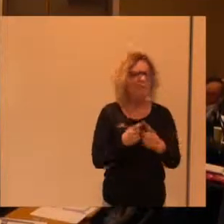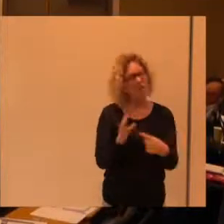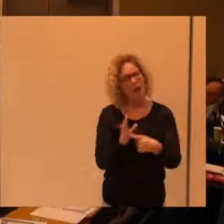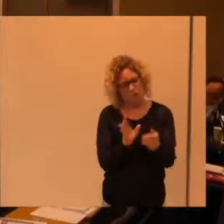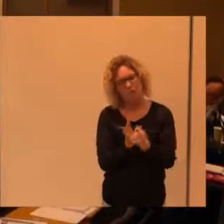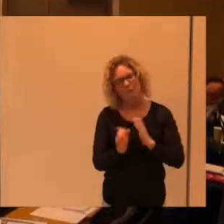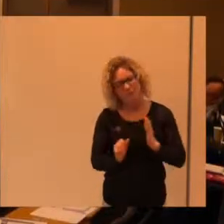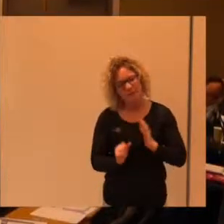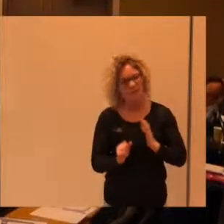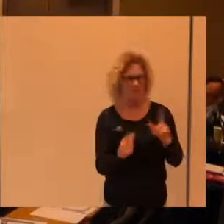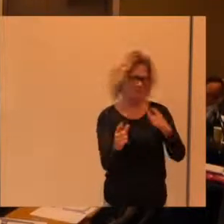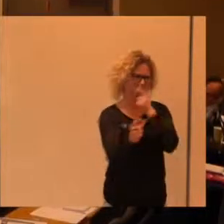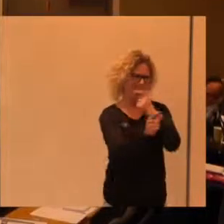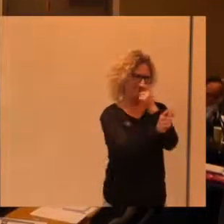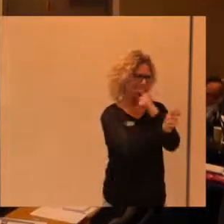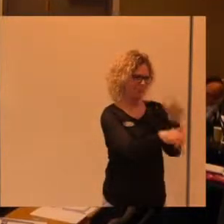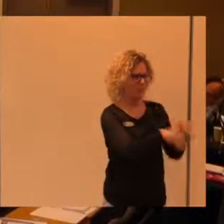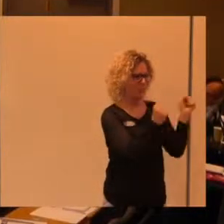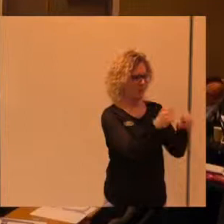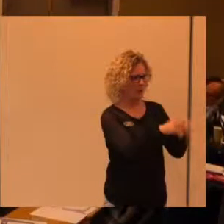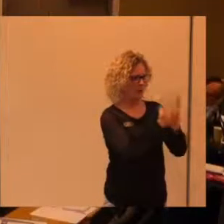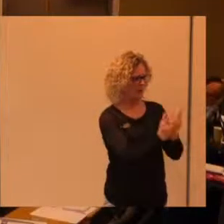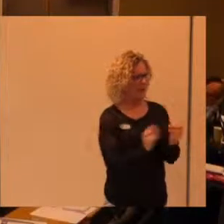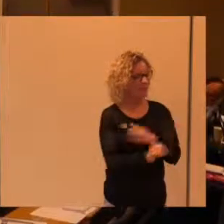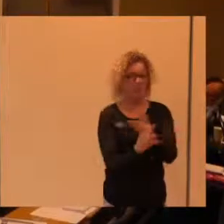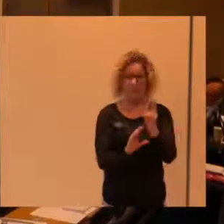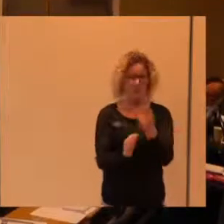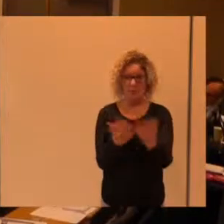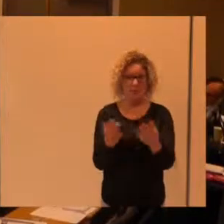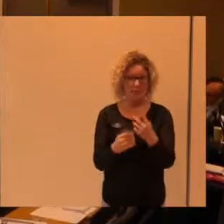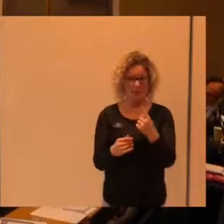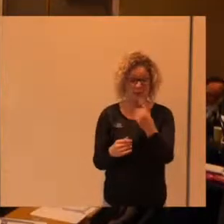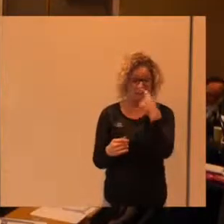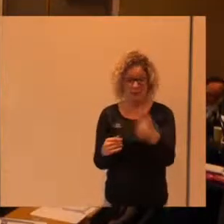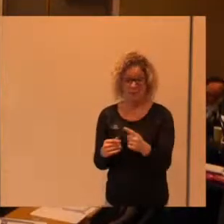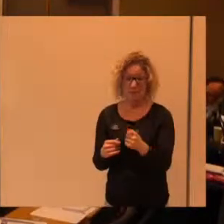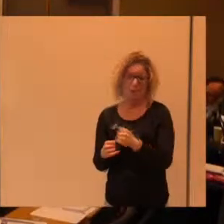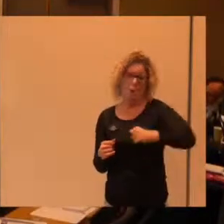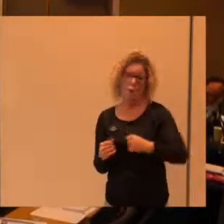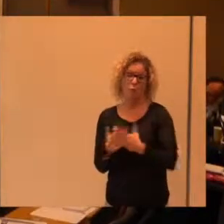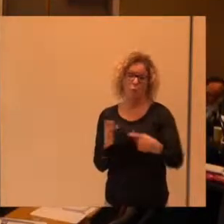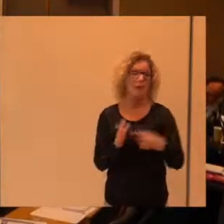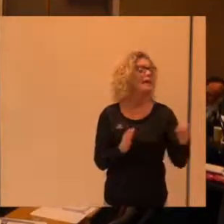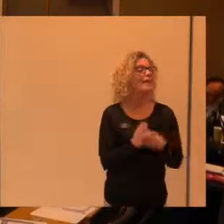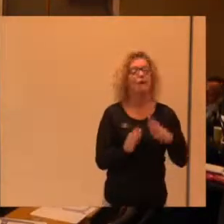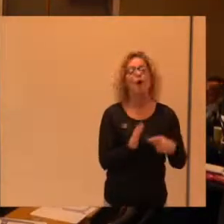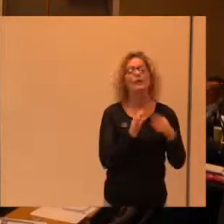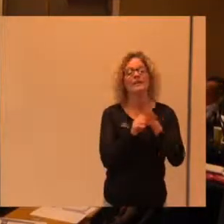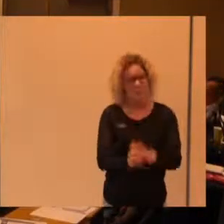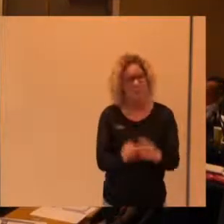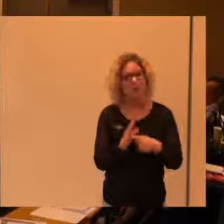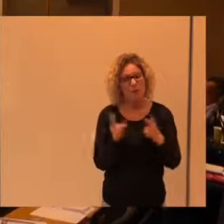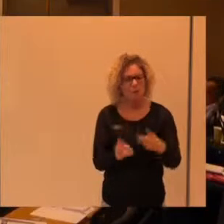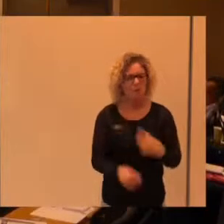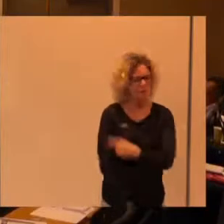här då. Det kan vi säga då. Hittills har ingen blivit fälld för brott mot språklagen. Ja, och då